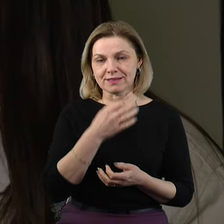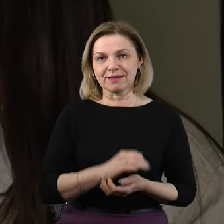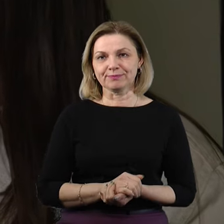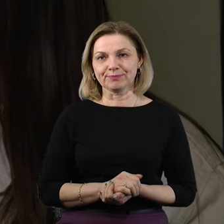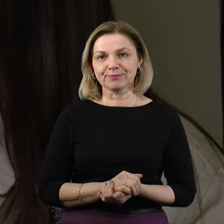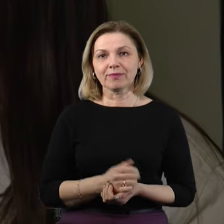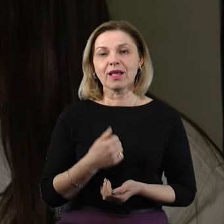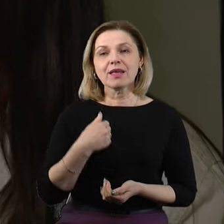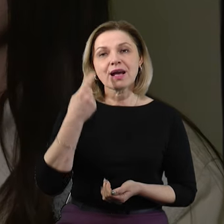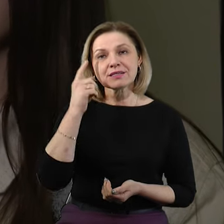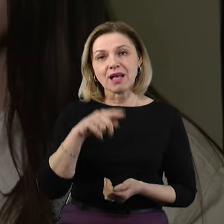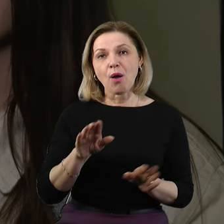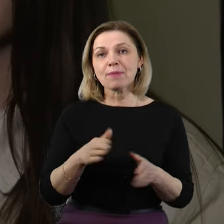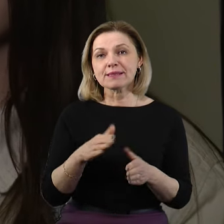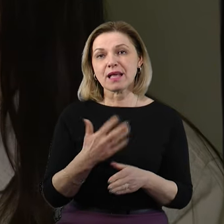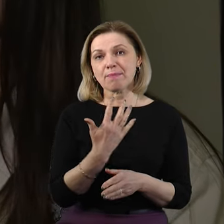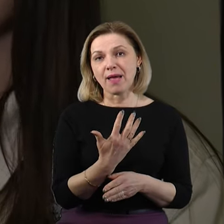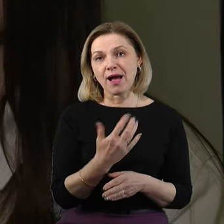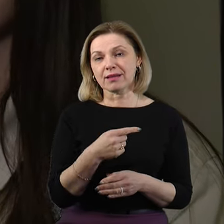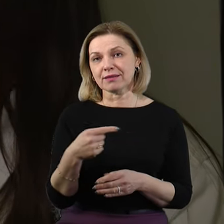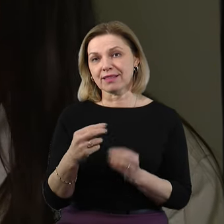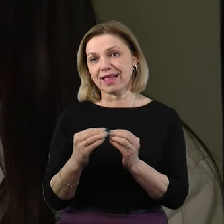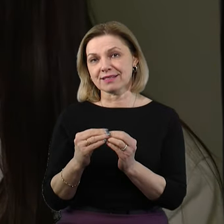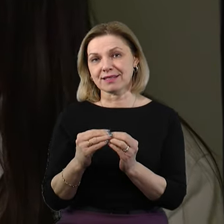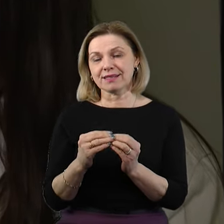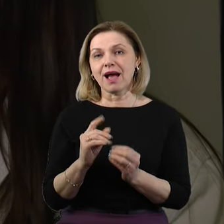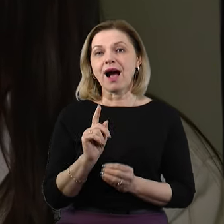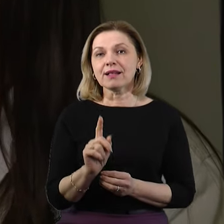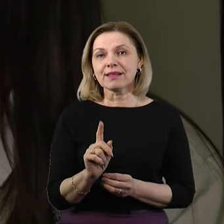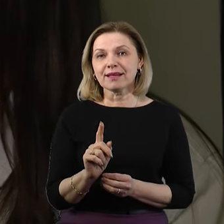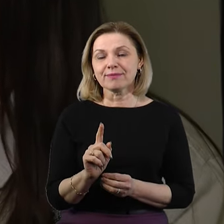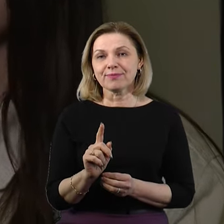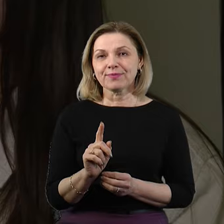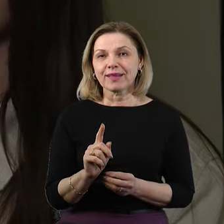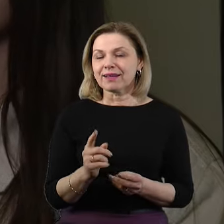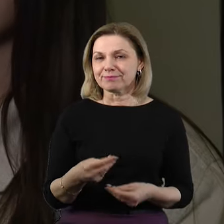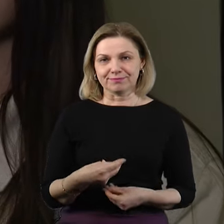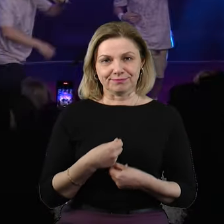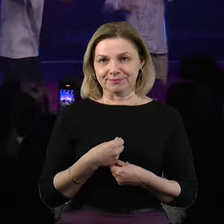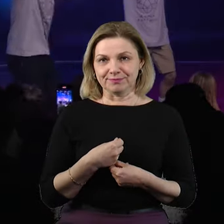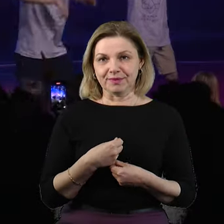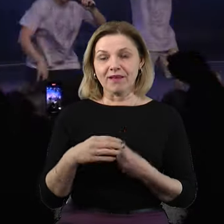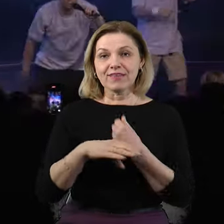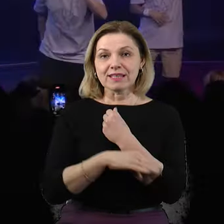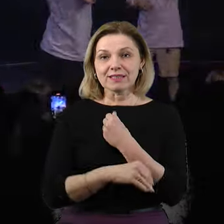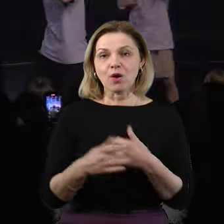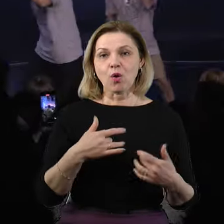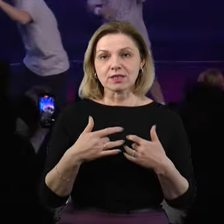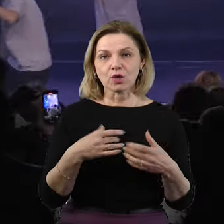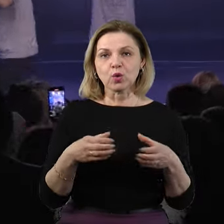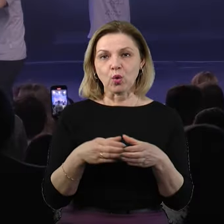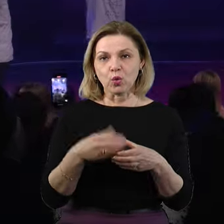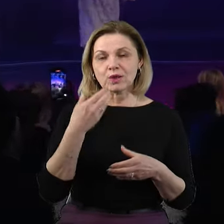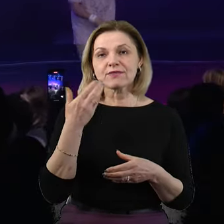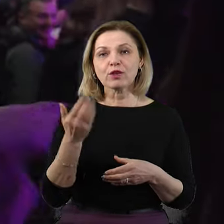знаю пісень 5-10 але ну захватує дух наприкінці концерту гурт